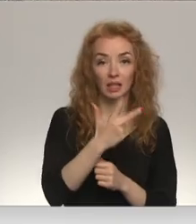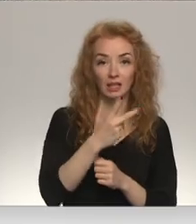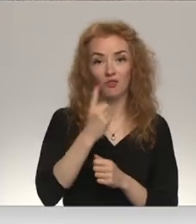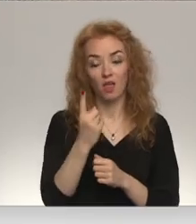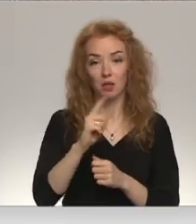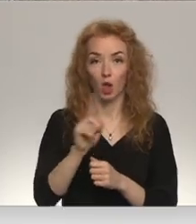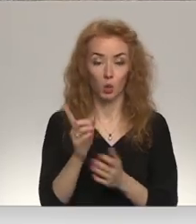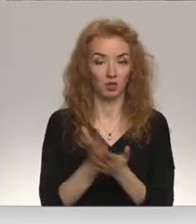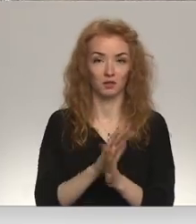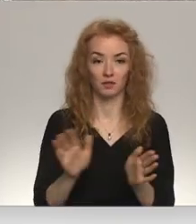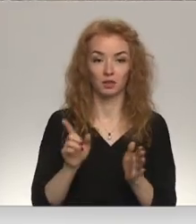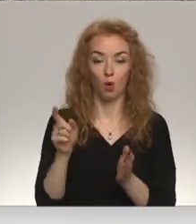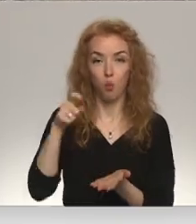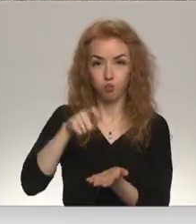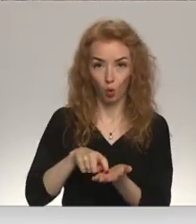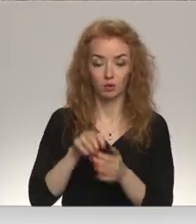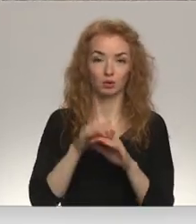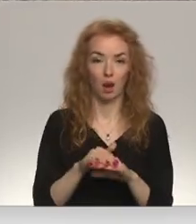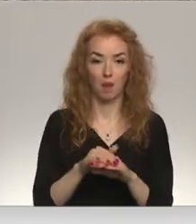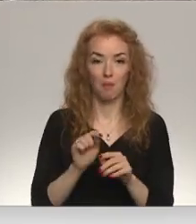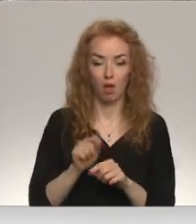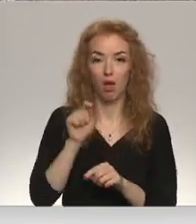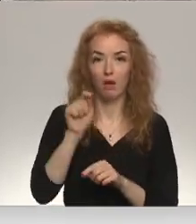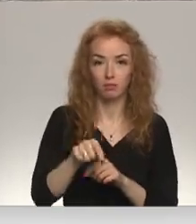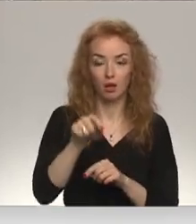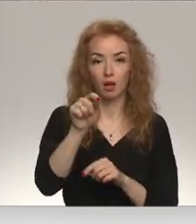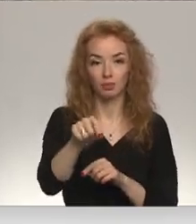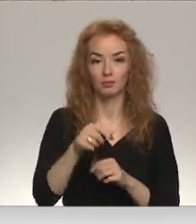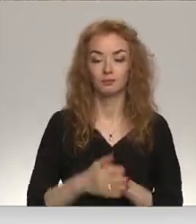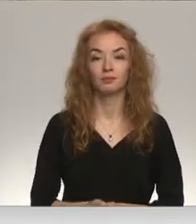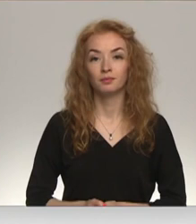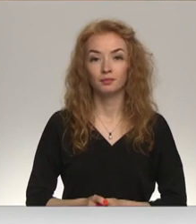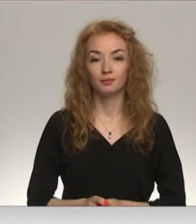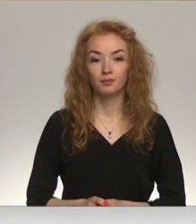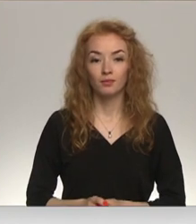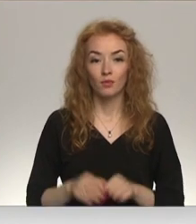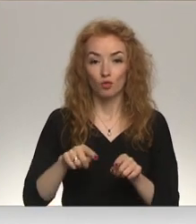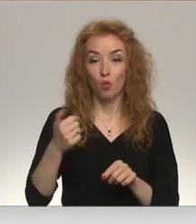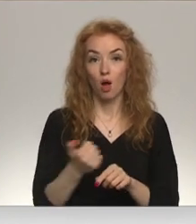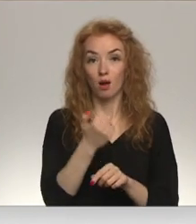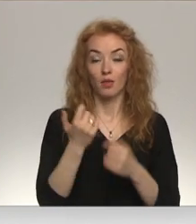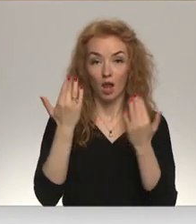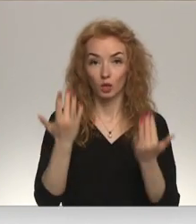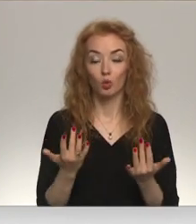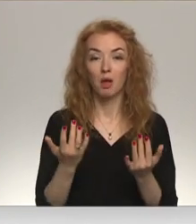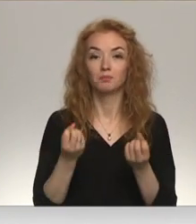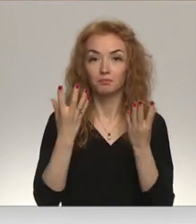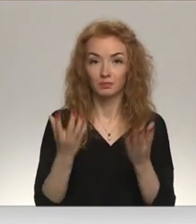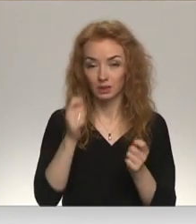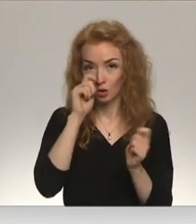Viņš ir punkts saglabājis. Nu, mēs varam iet, teiksim, uz to pusīt. Šogad rezultāts liecina, ka